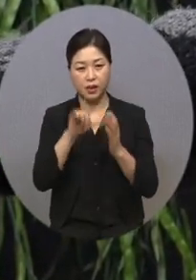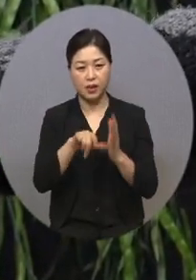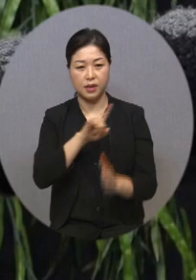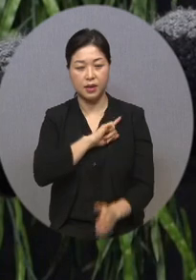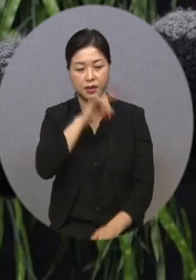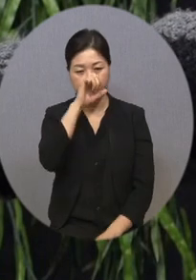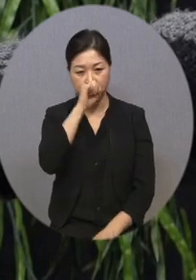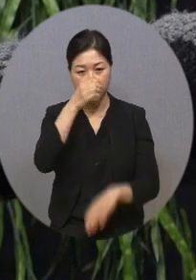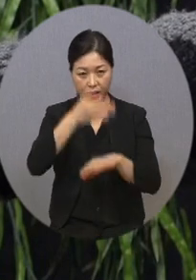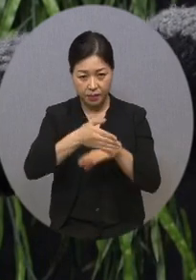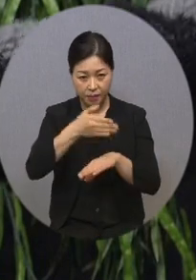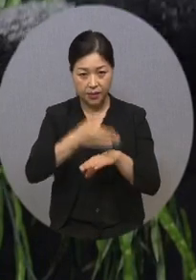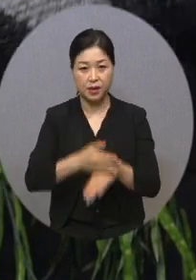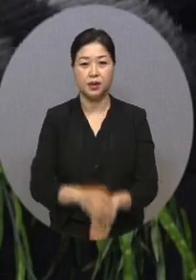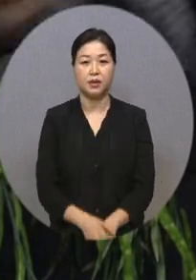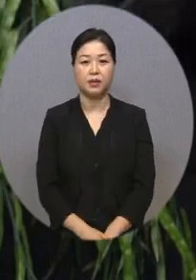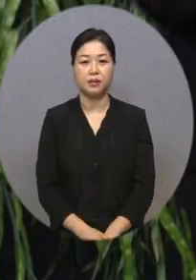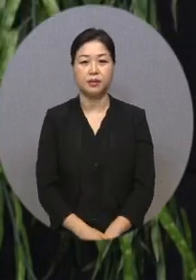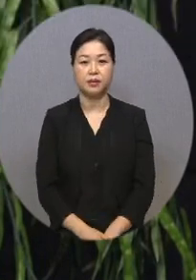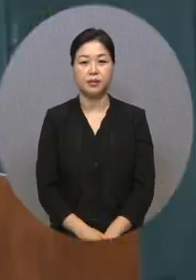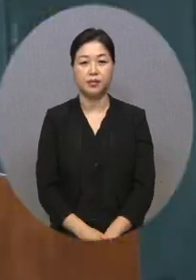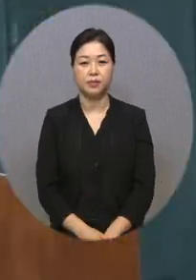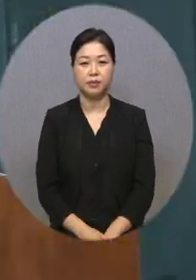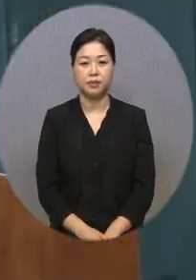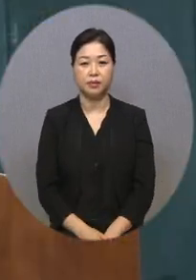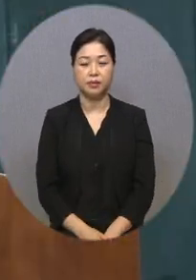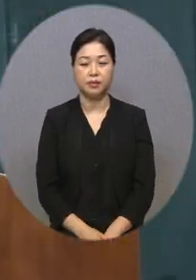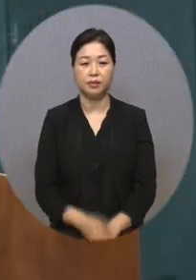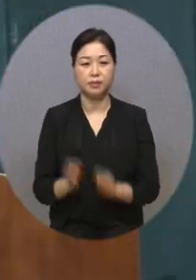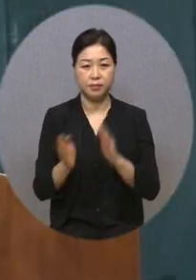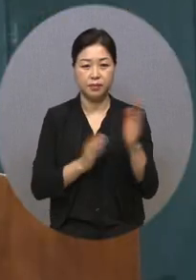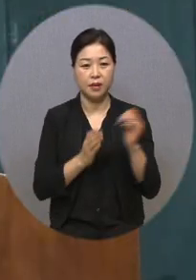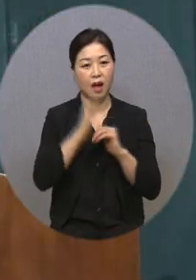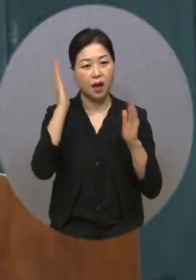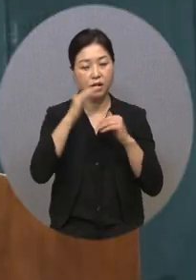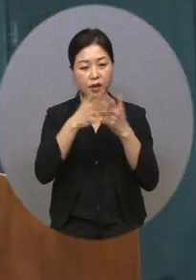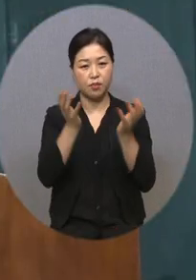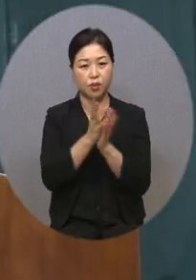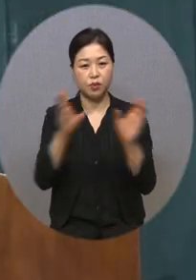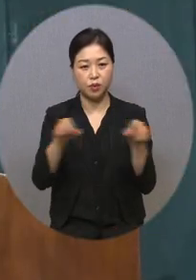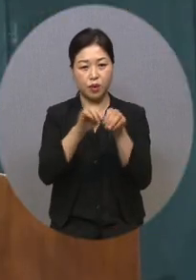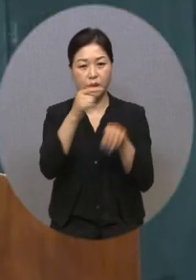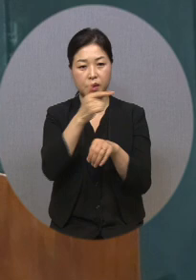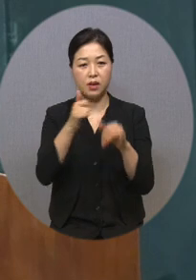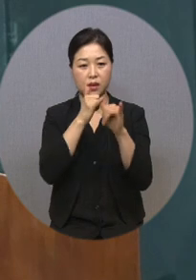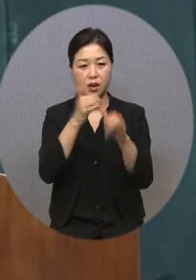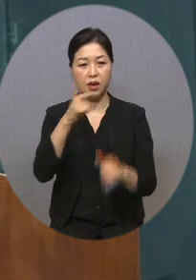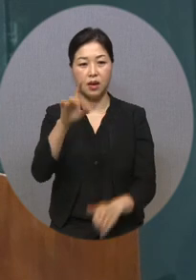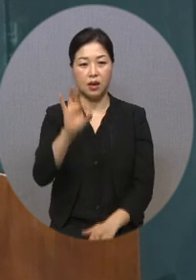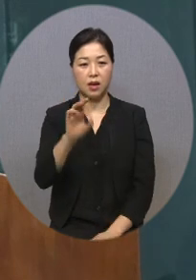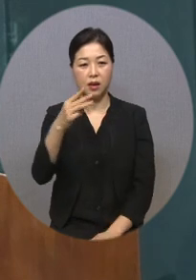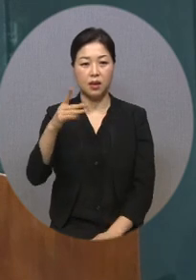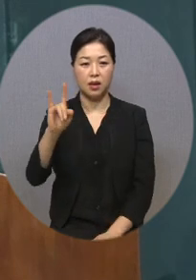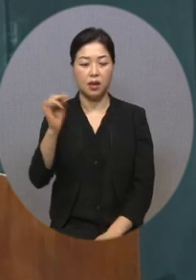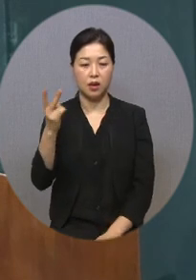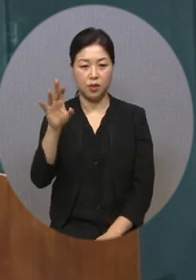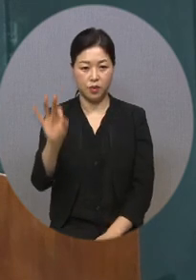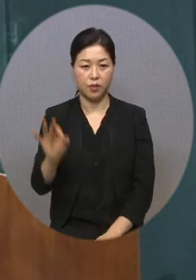좋습니다. 감사합니다. 다음은 학생부 종합대상 강태용